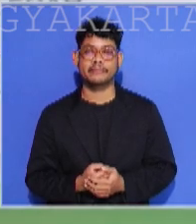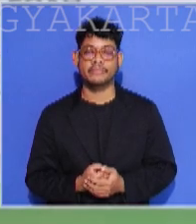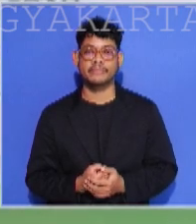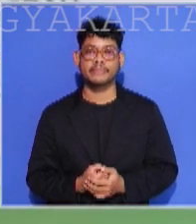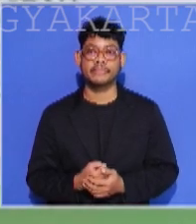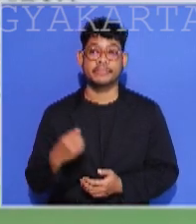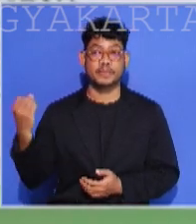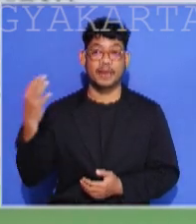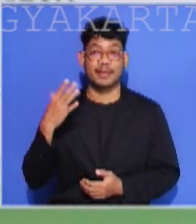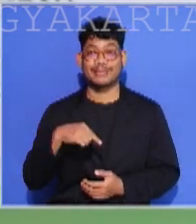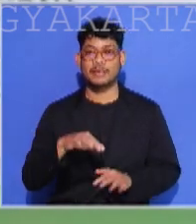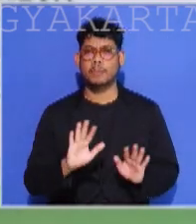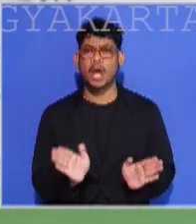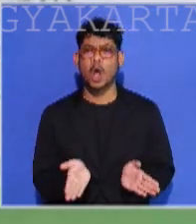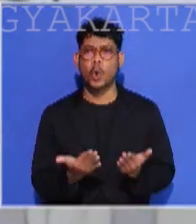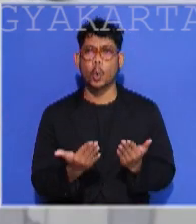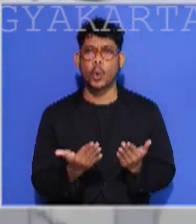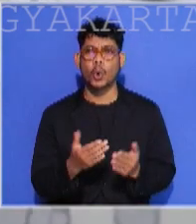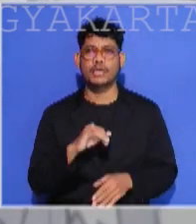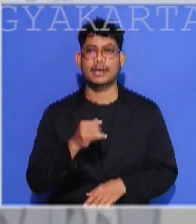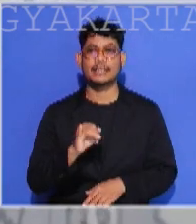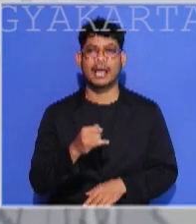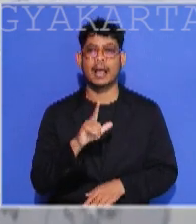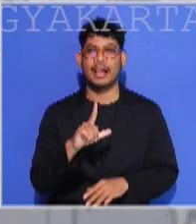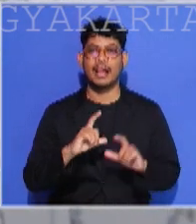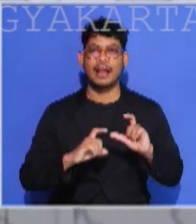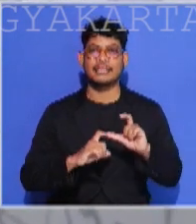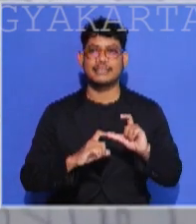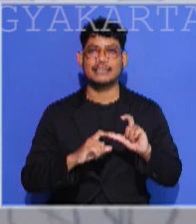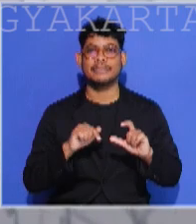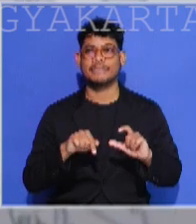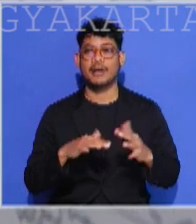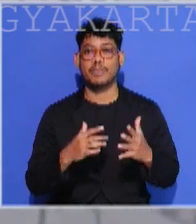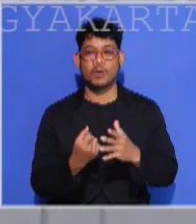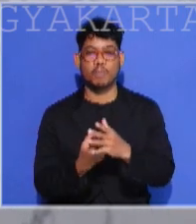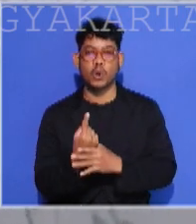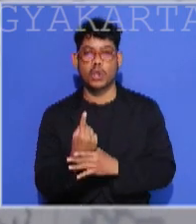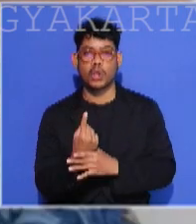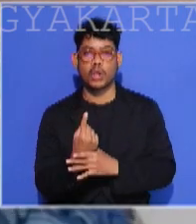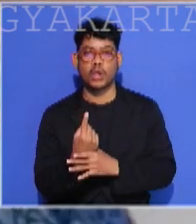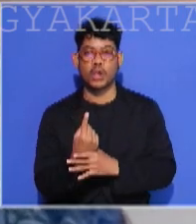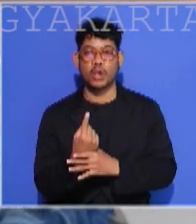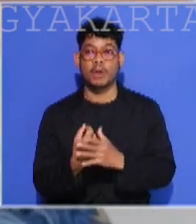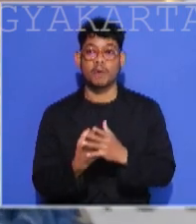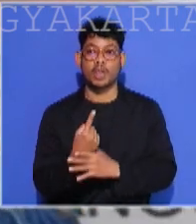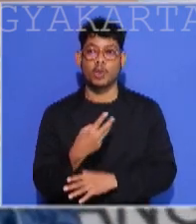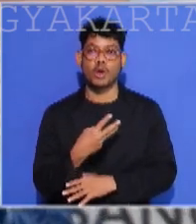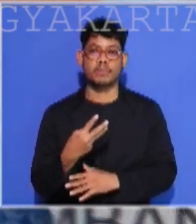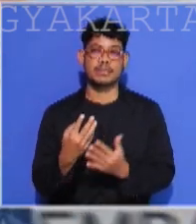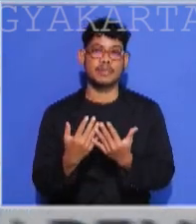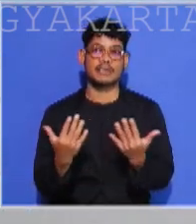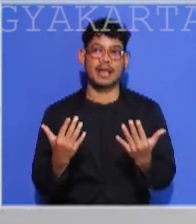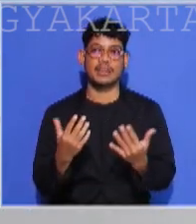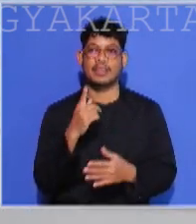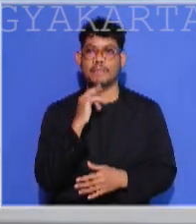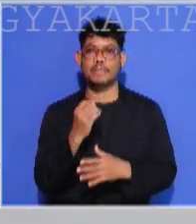pembangunan jalan jalur lintas selatan di wilayahnya diharapkan dapat menjadi pemantik pertumbuhan sektor usaha masyarakat termasuk pengembangan